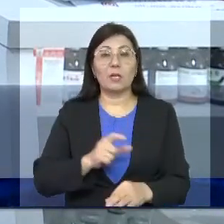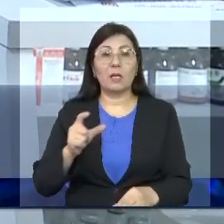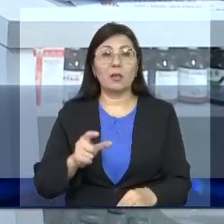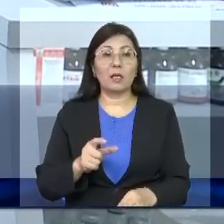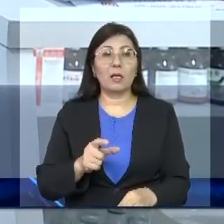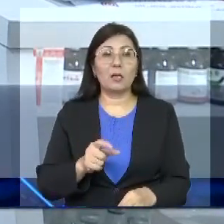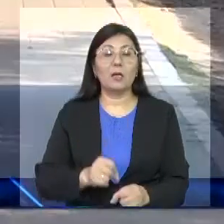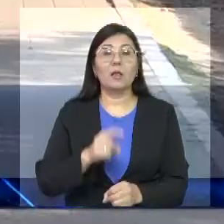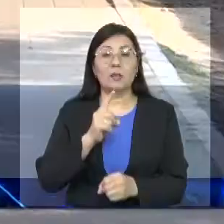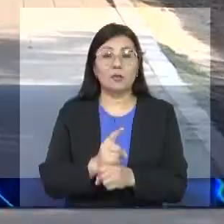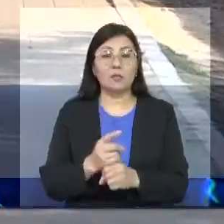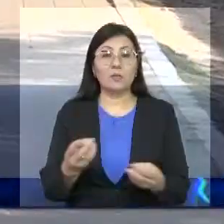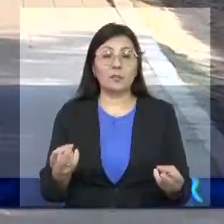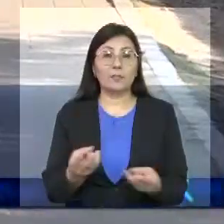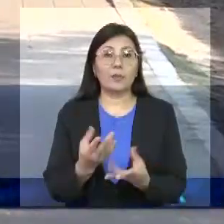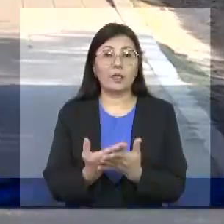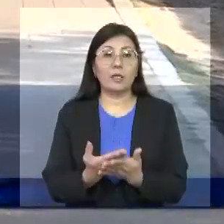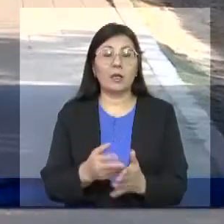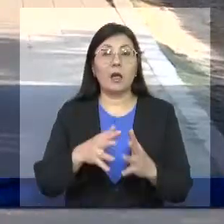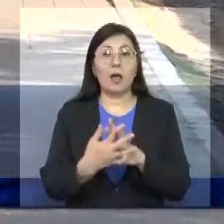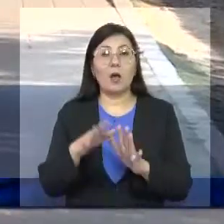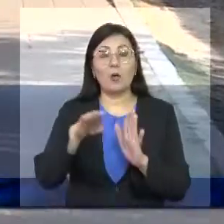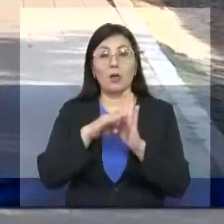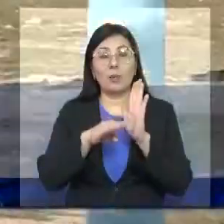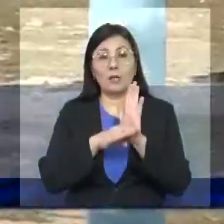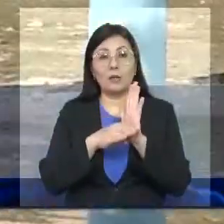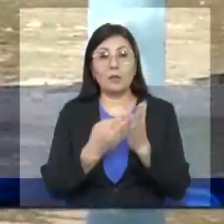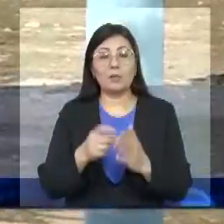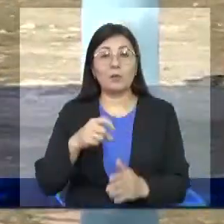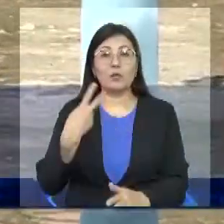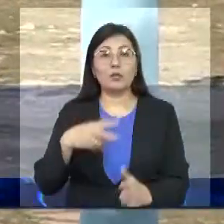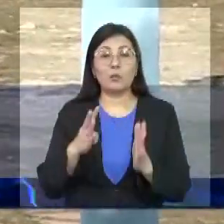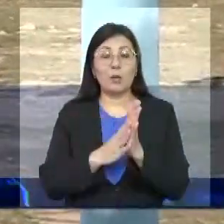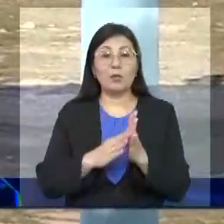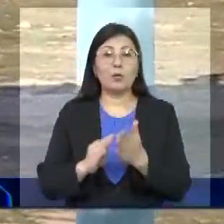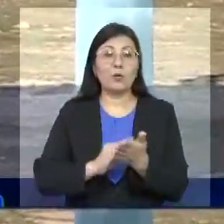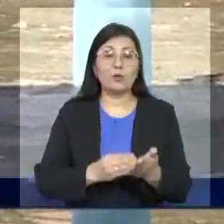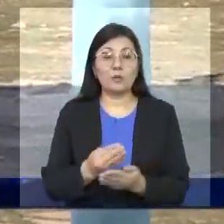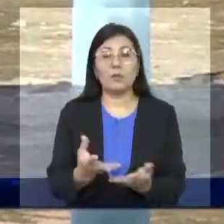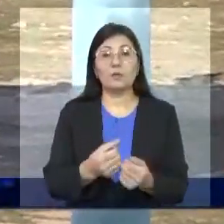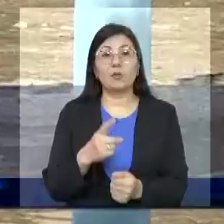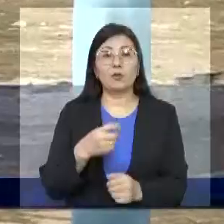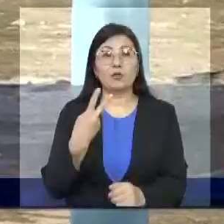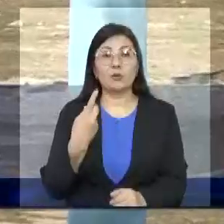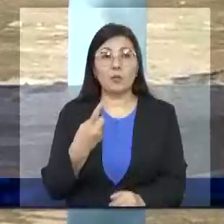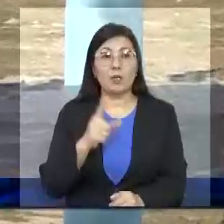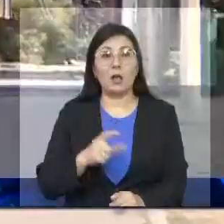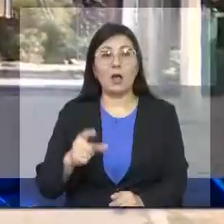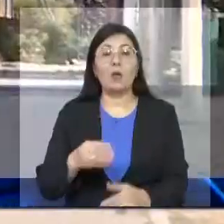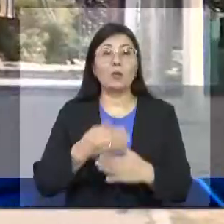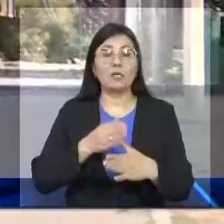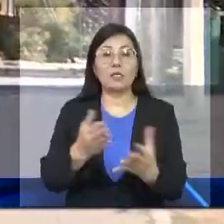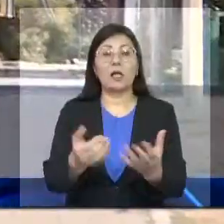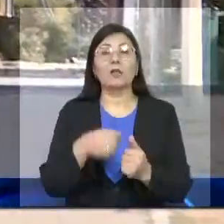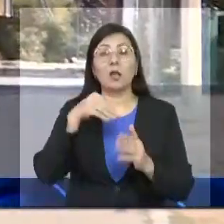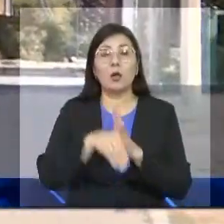өте жоғары сұранысқа ие. Ойыл ауданы бойынша ауыл аманаты бағдарламасы арқылы 129 өтініш қабылданып, 101 ауыл тұрғыны несие алды.